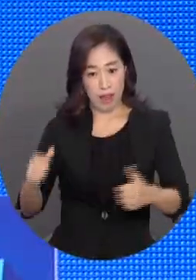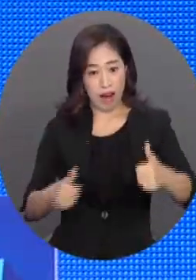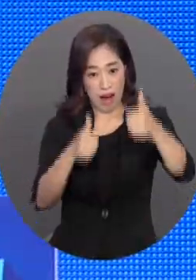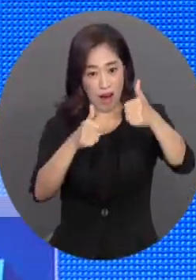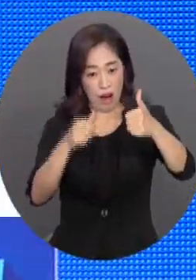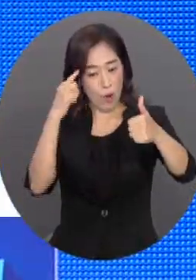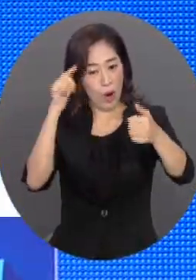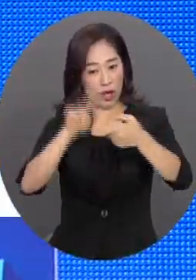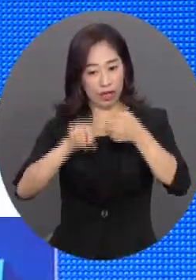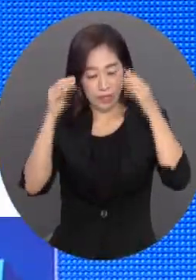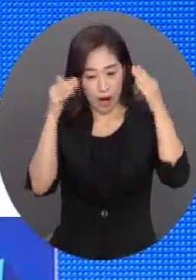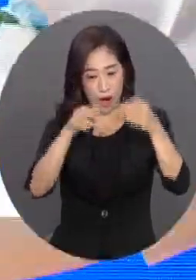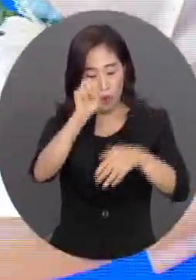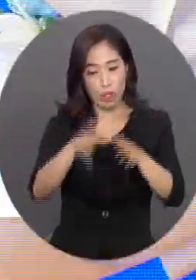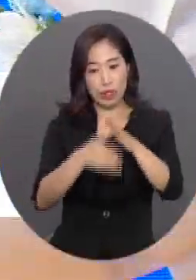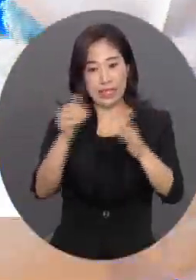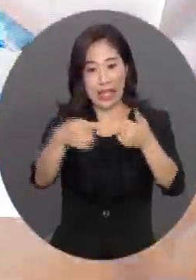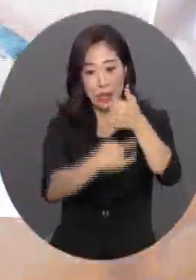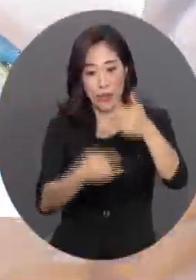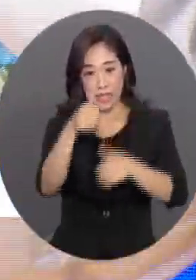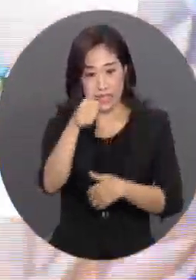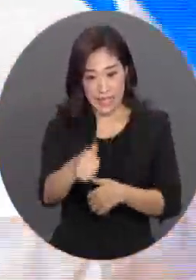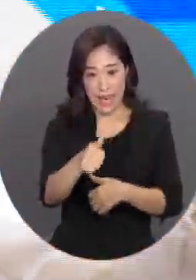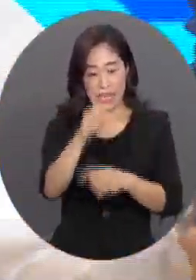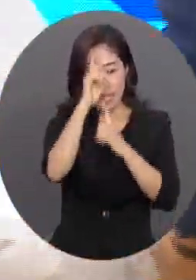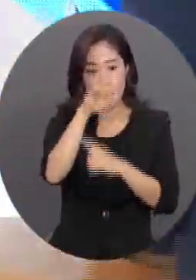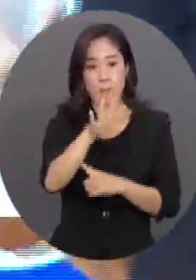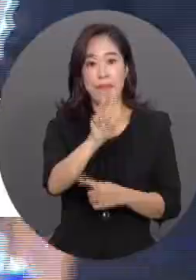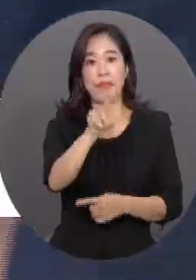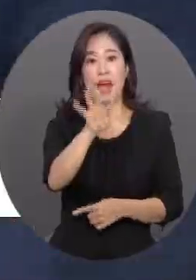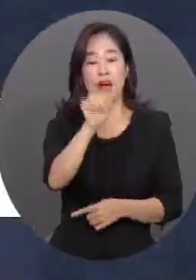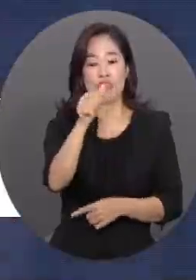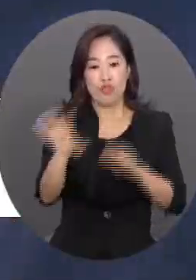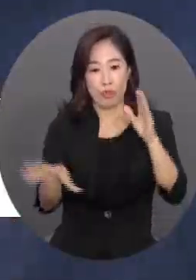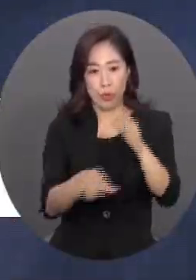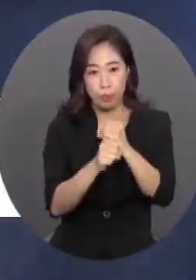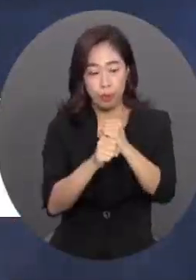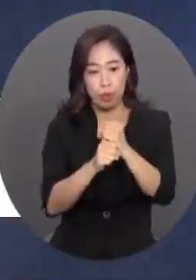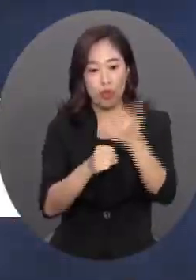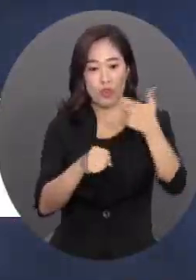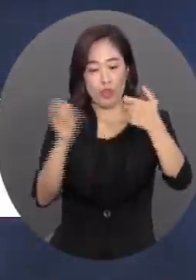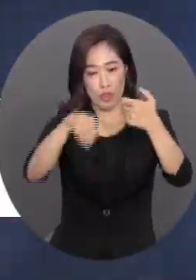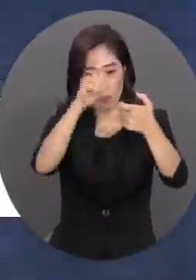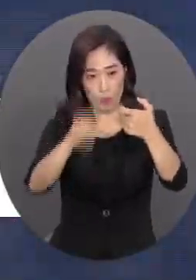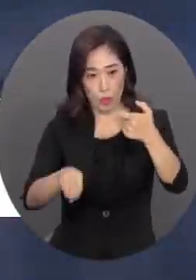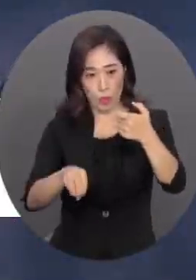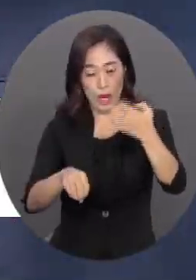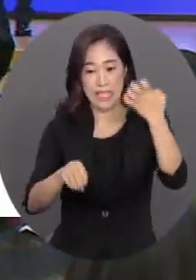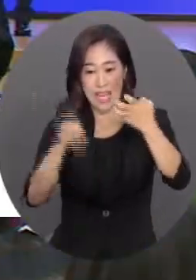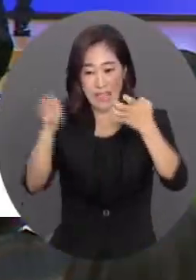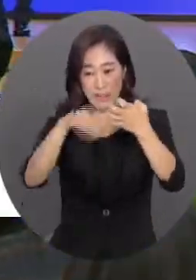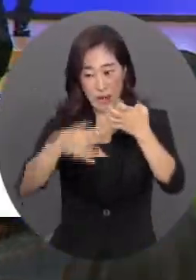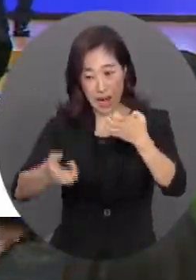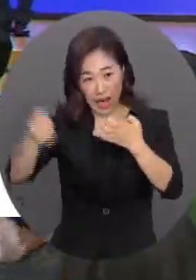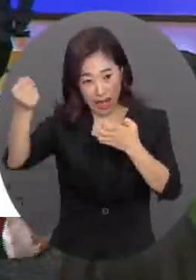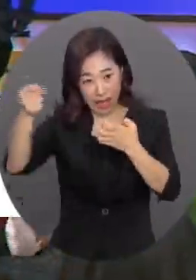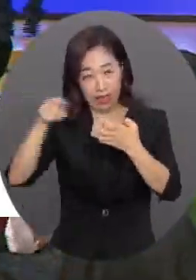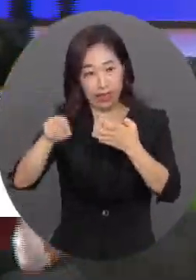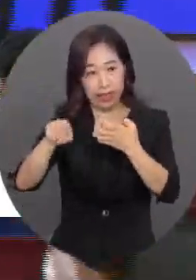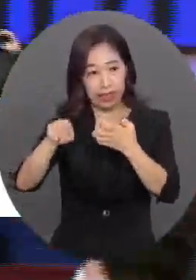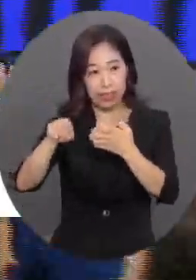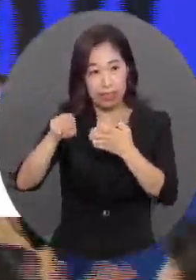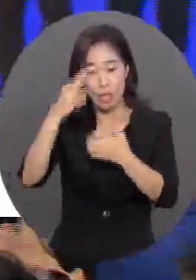모았던 광주시당 위원장 선거에서는 이병훈 의원이 합산 득표율 60%로 40%의 득표율을